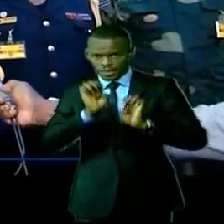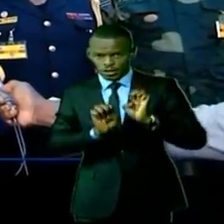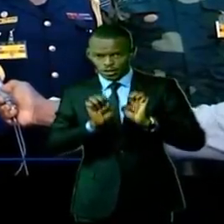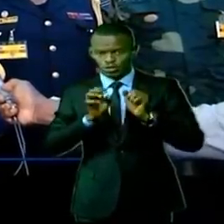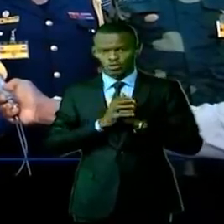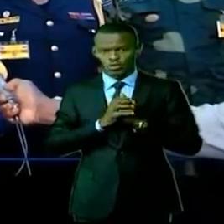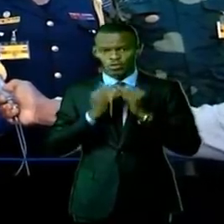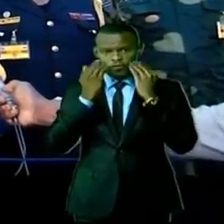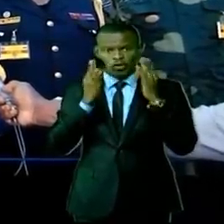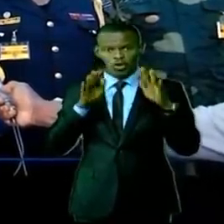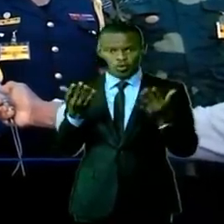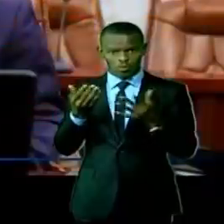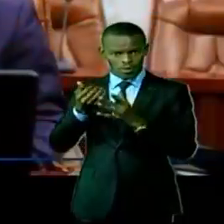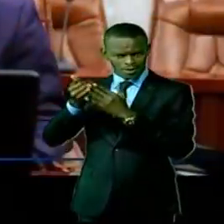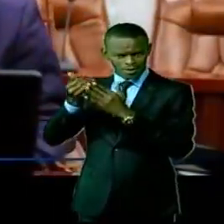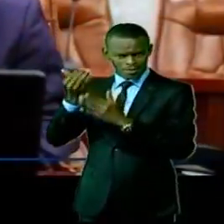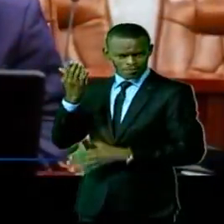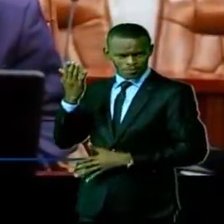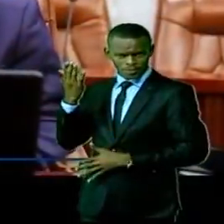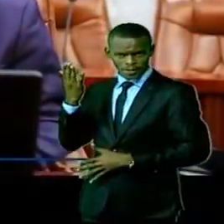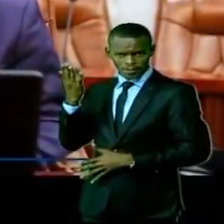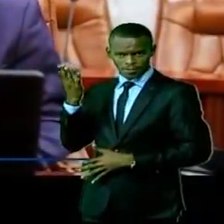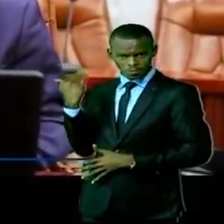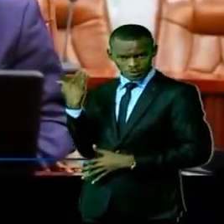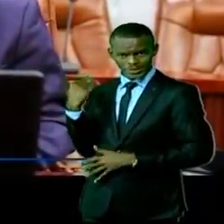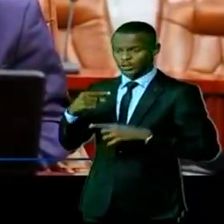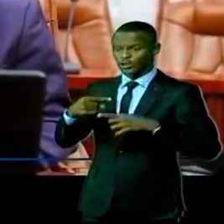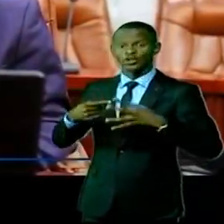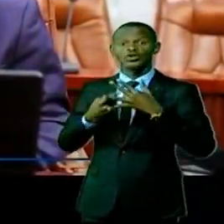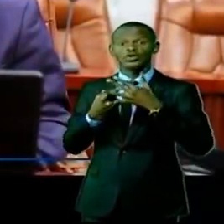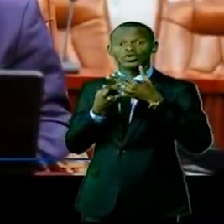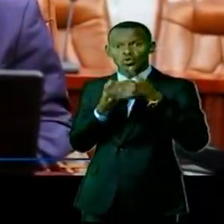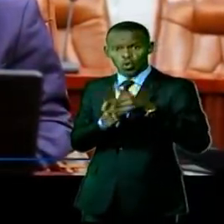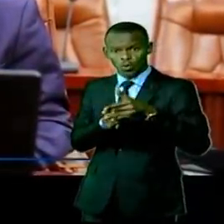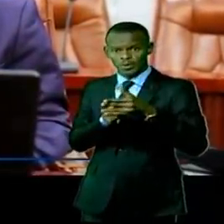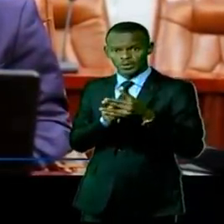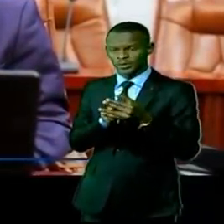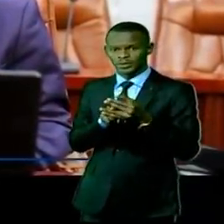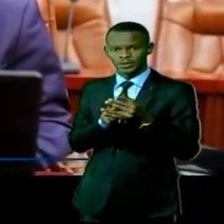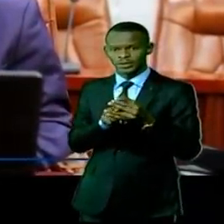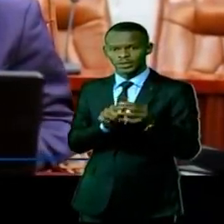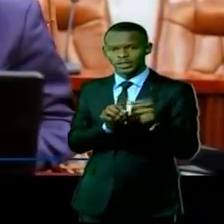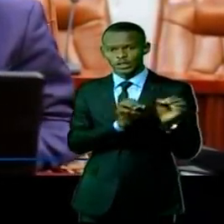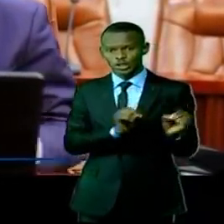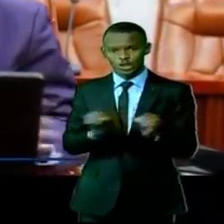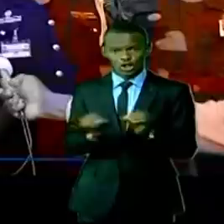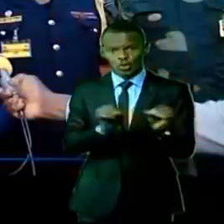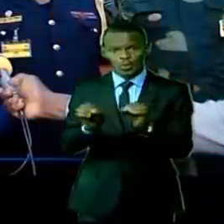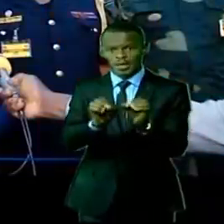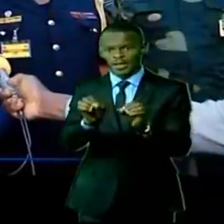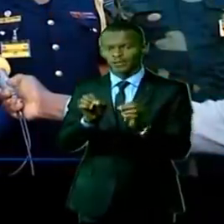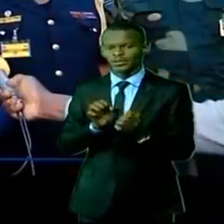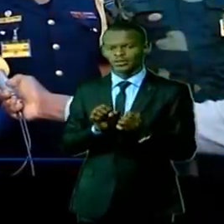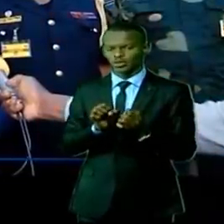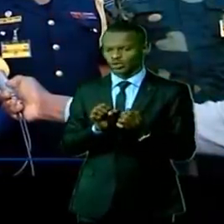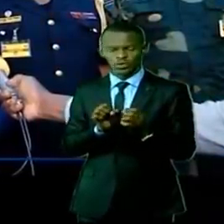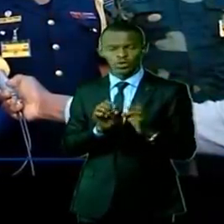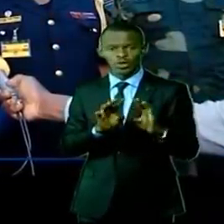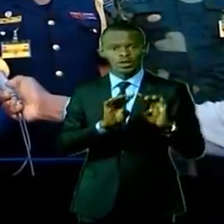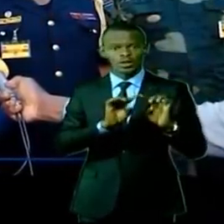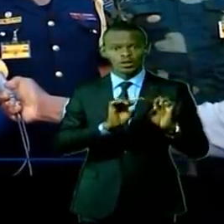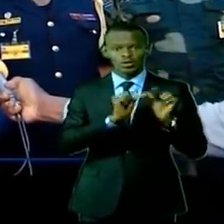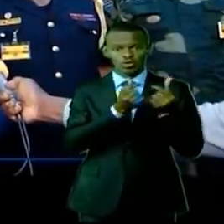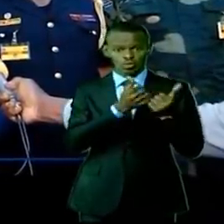des opérations conjointes FARDC, UPDF, c'est-à-dire l'armée